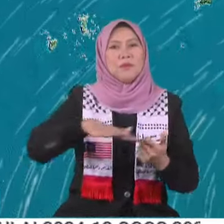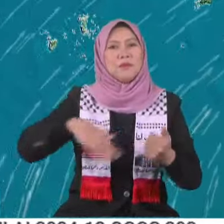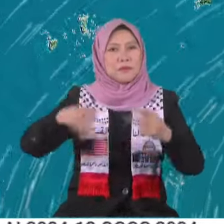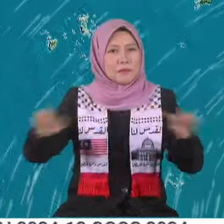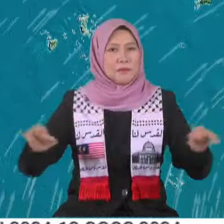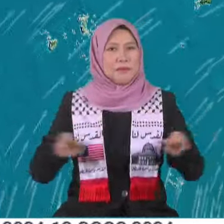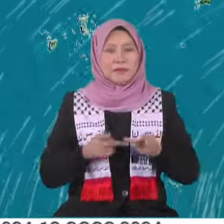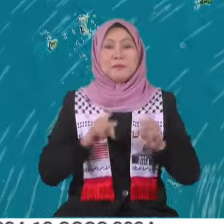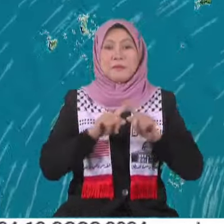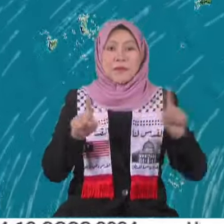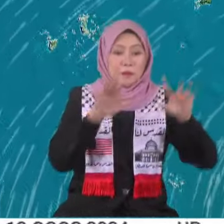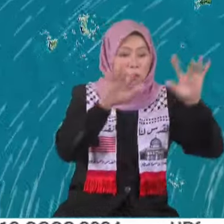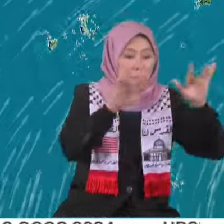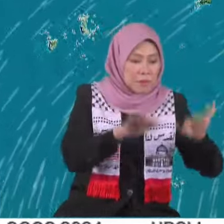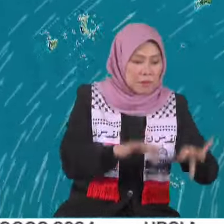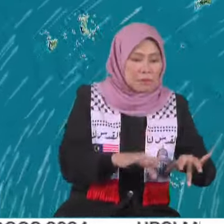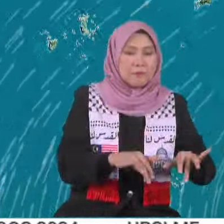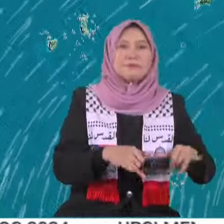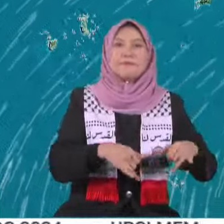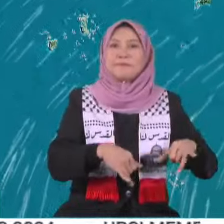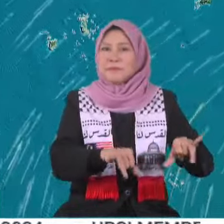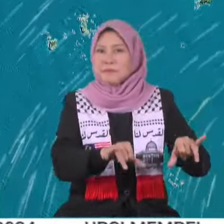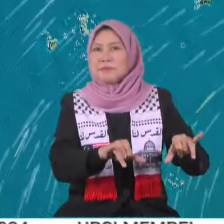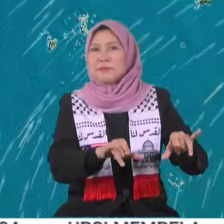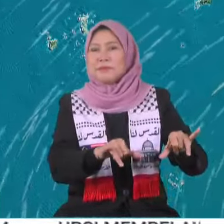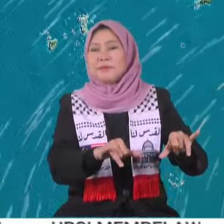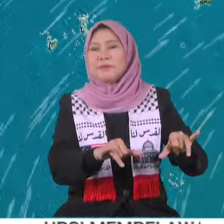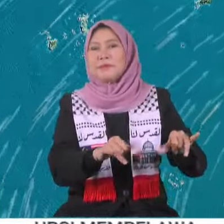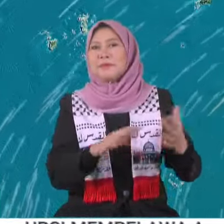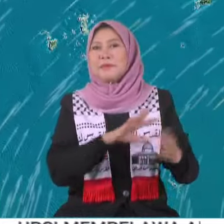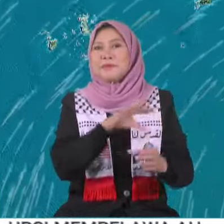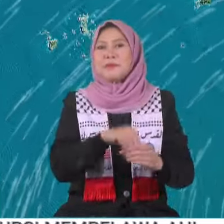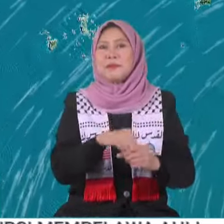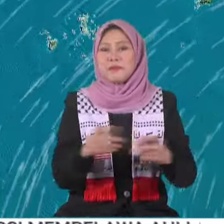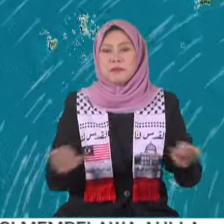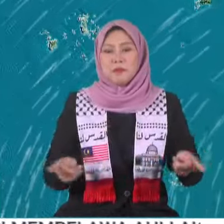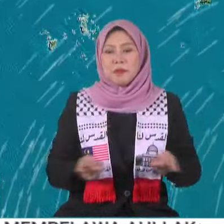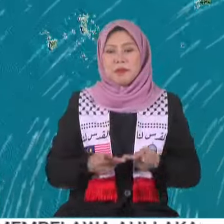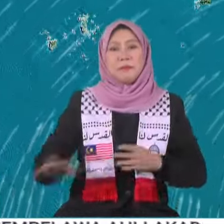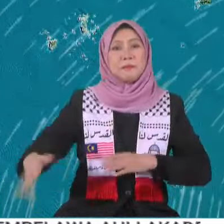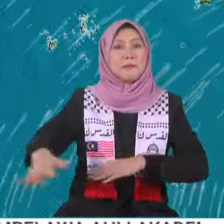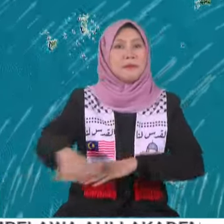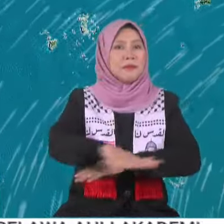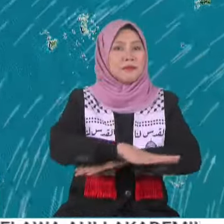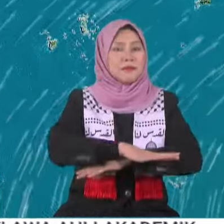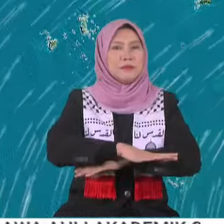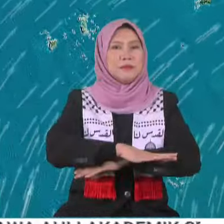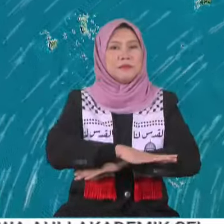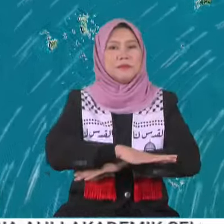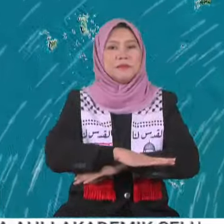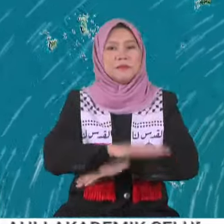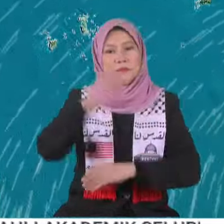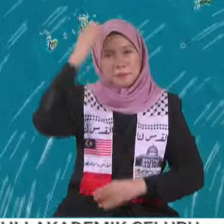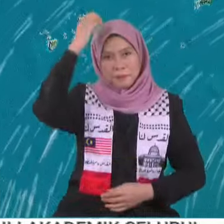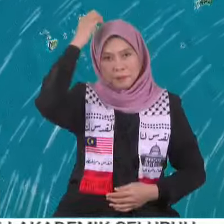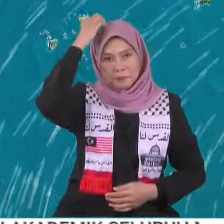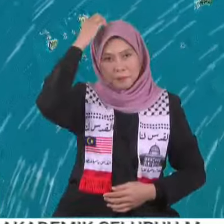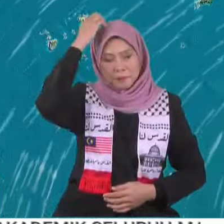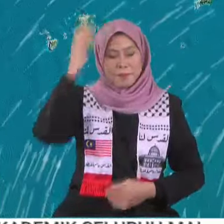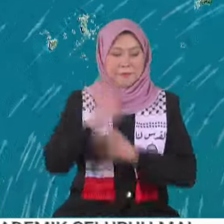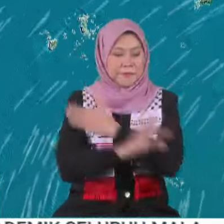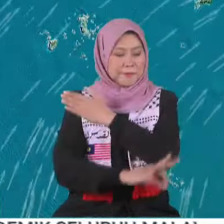kawasan, namun keadaan cuaca hujan masih lagi berpotensi untuk berlaku melibatkan kawasan berhampiran pantai, terutamanya di sekitar negeri Selangor,